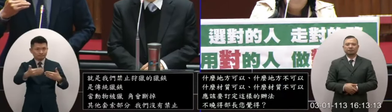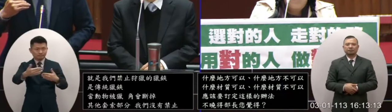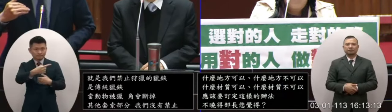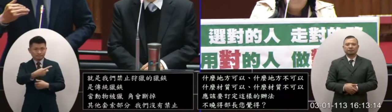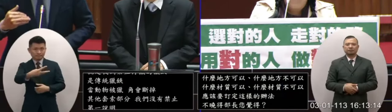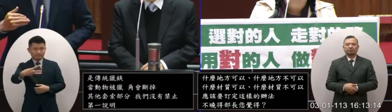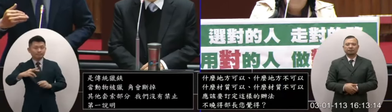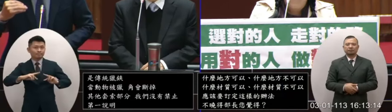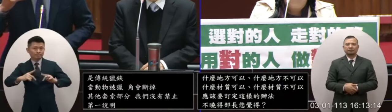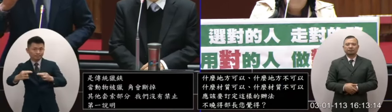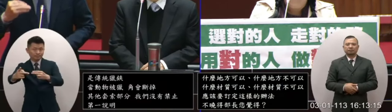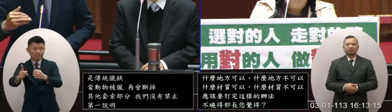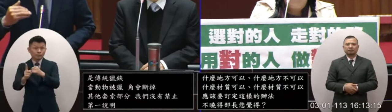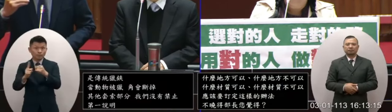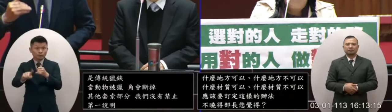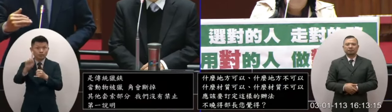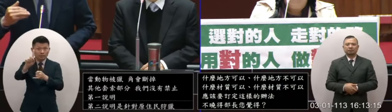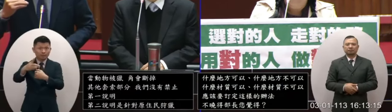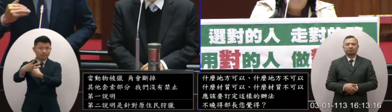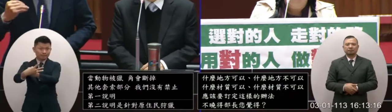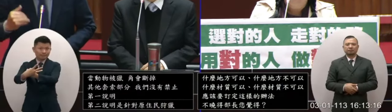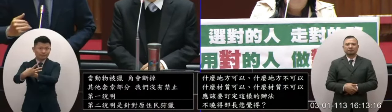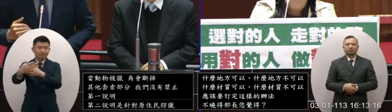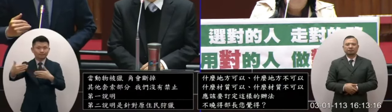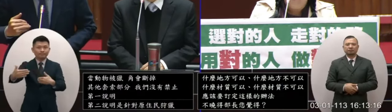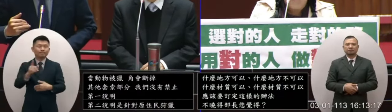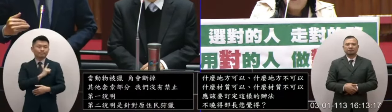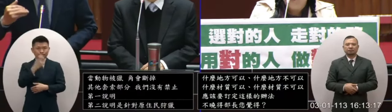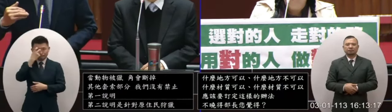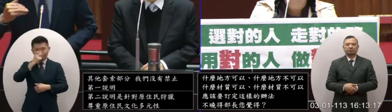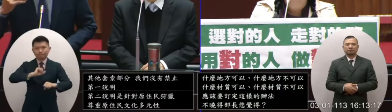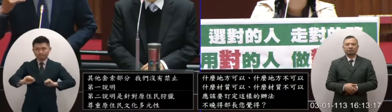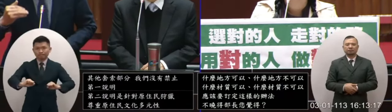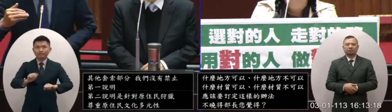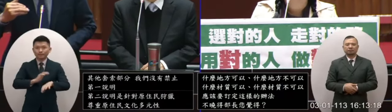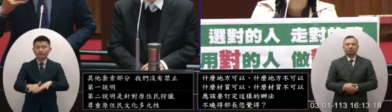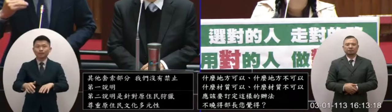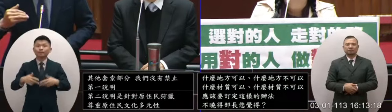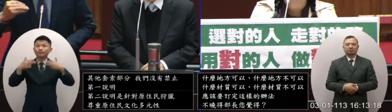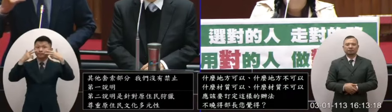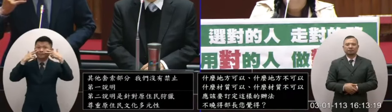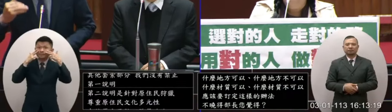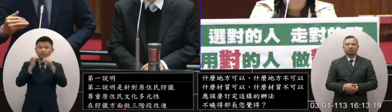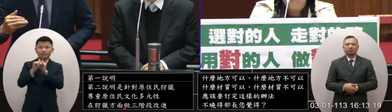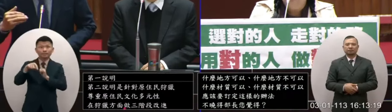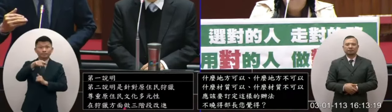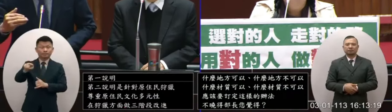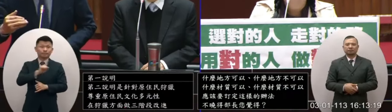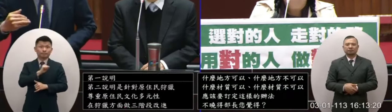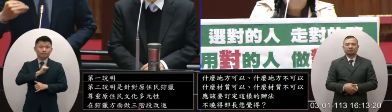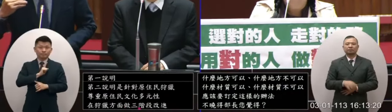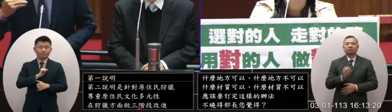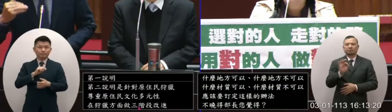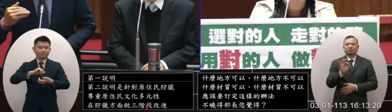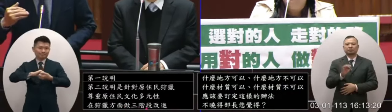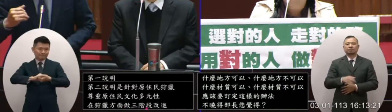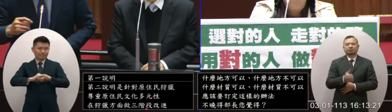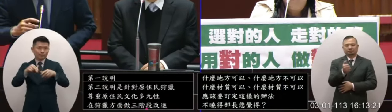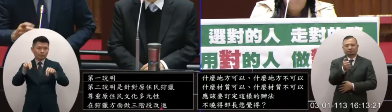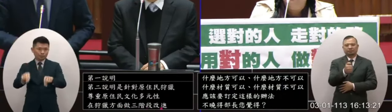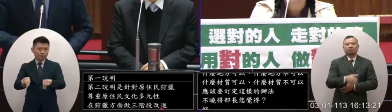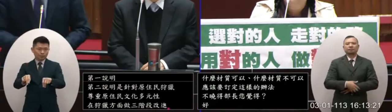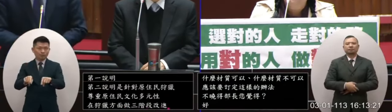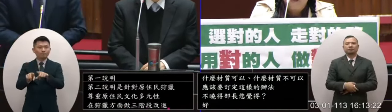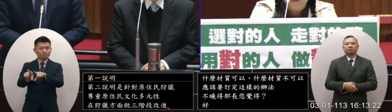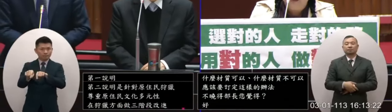最后的一个阶段就是让原住民自主狩猎的管理，就是由原住民自己定他的狩猎公约，用备查的